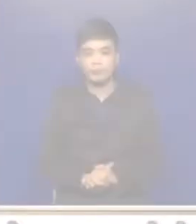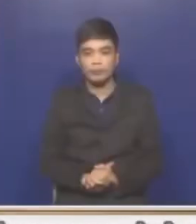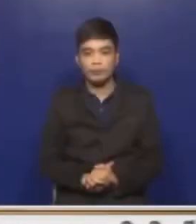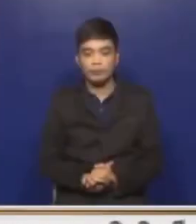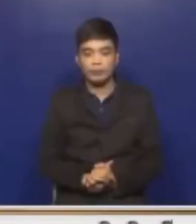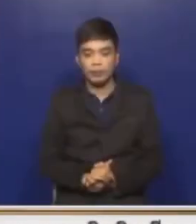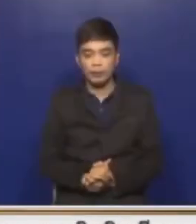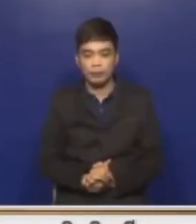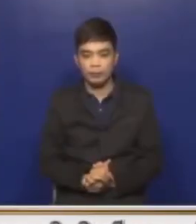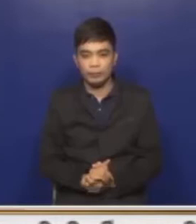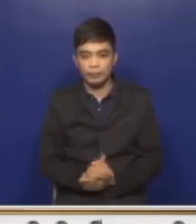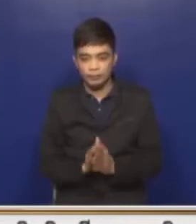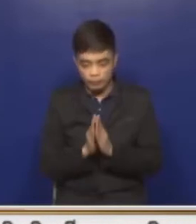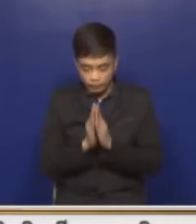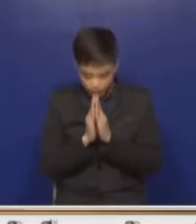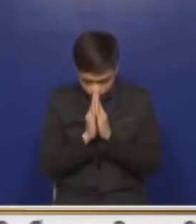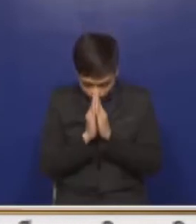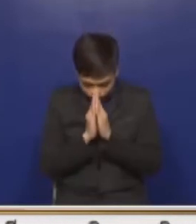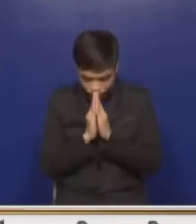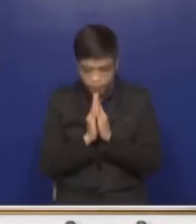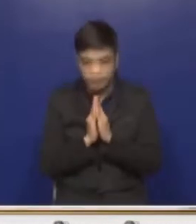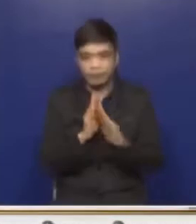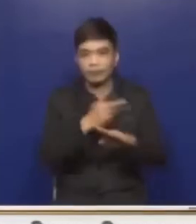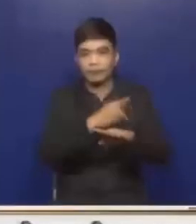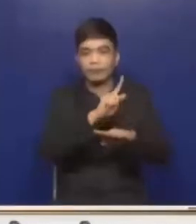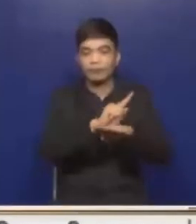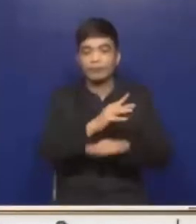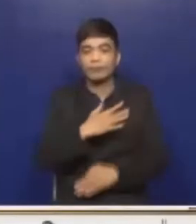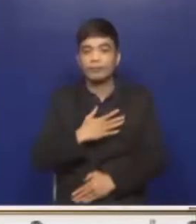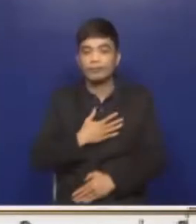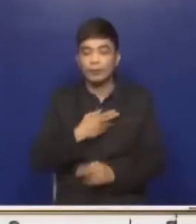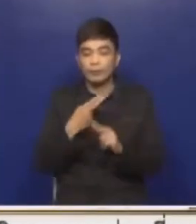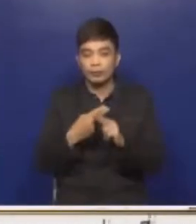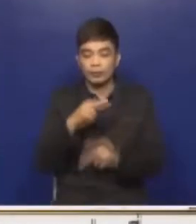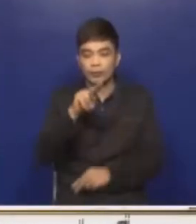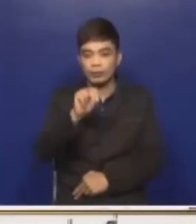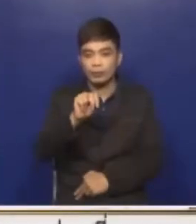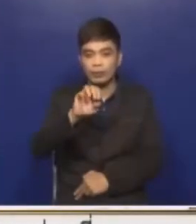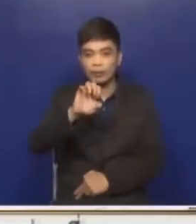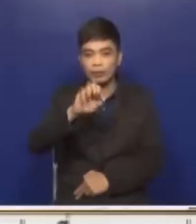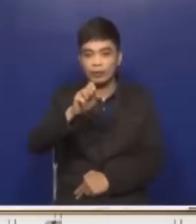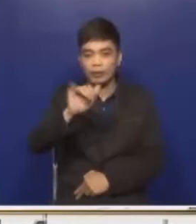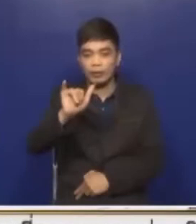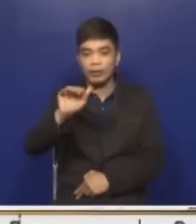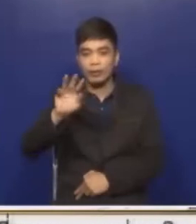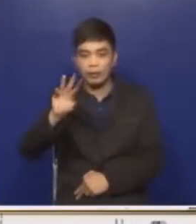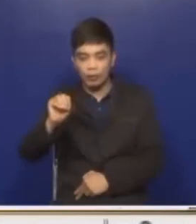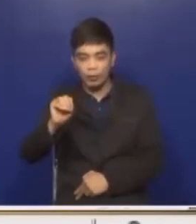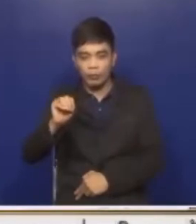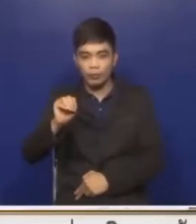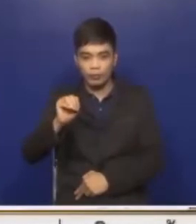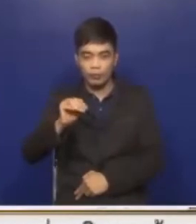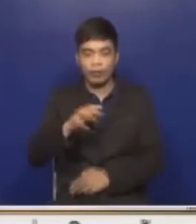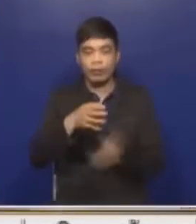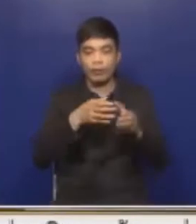กราบเรียนท่านประธานสภาที่เคารพและก็ผมนิยมเวชกามาสมาชิกสภาผู้